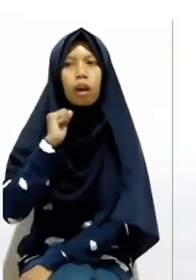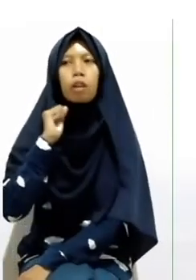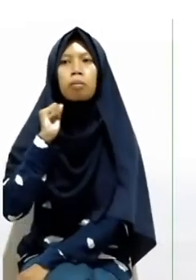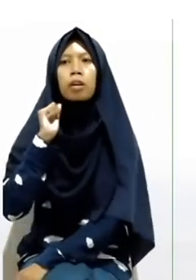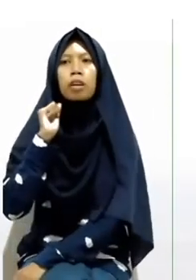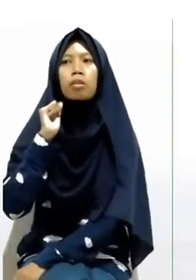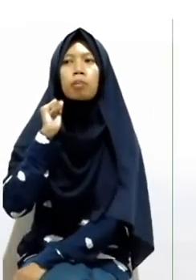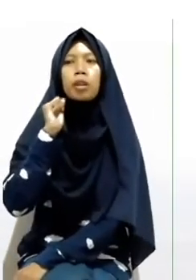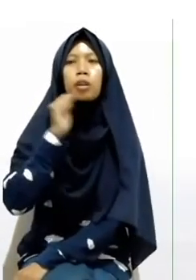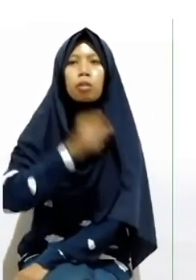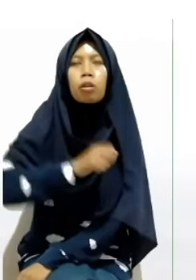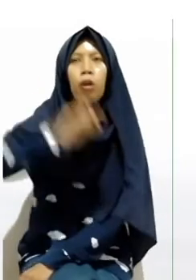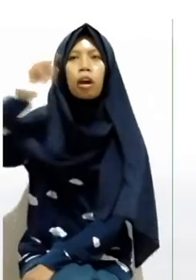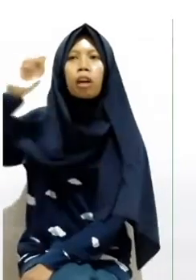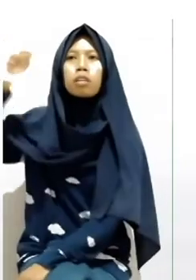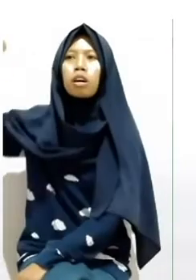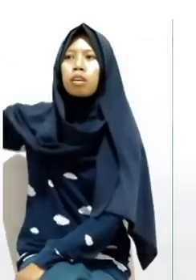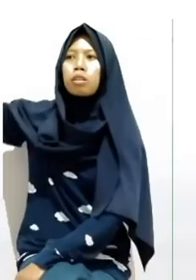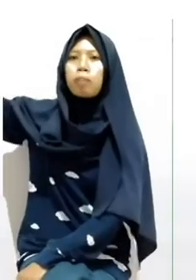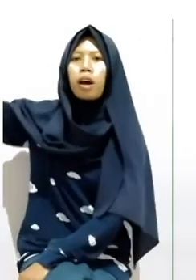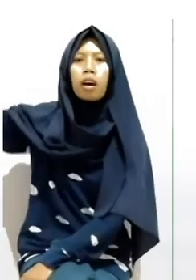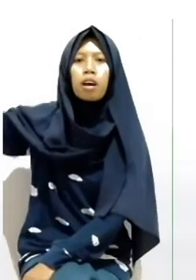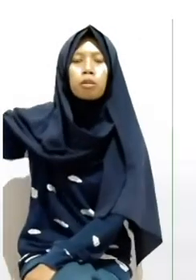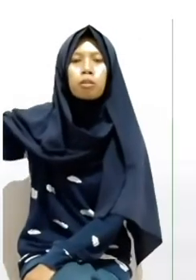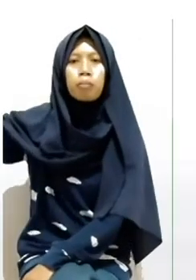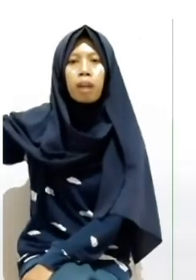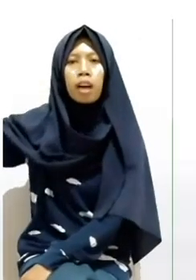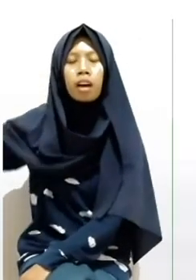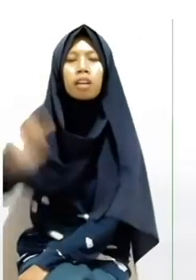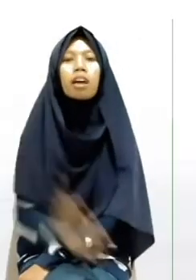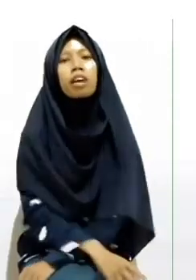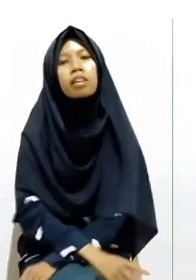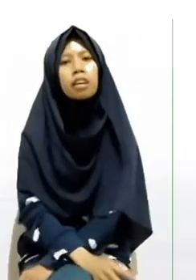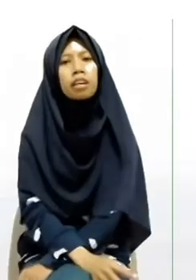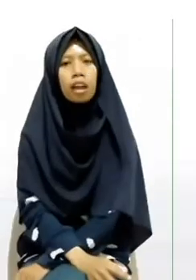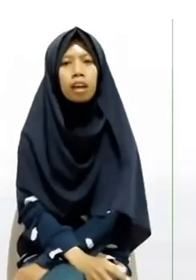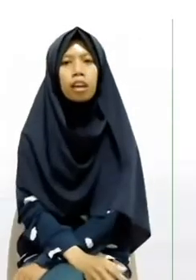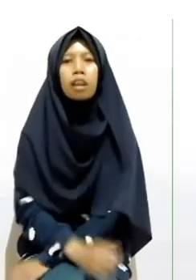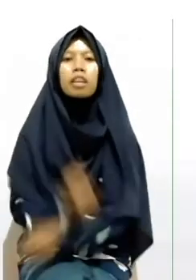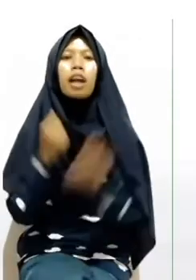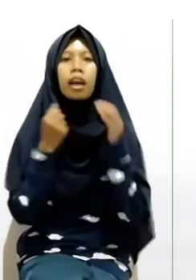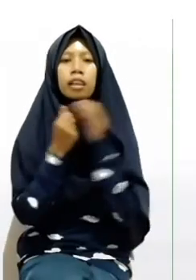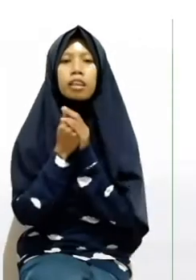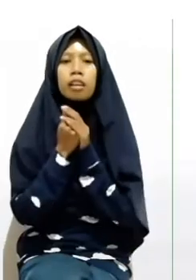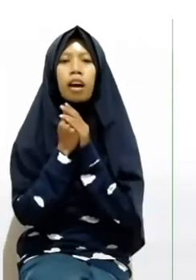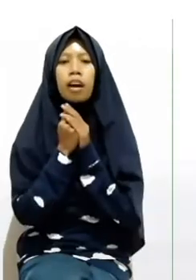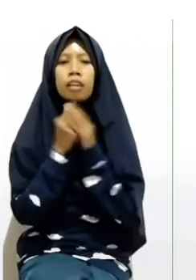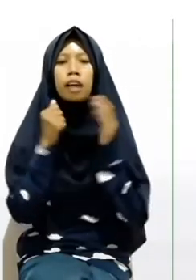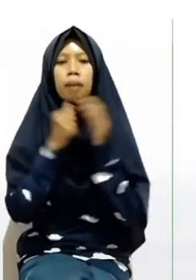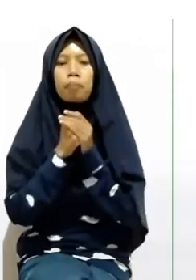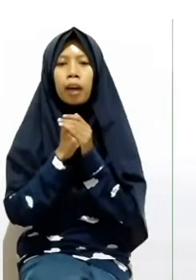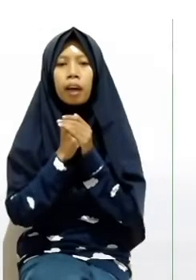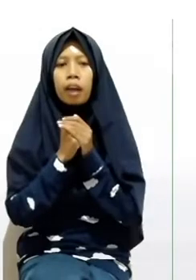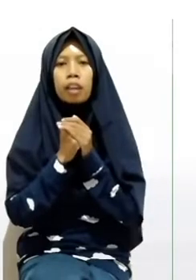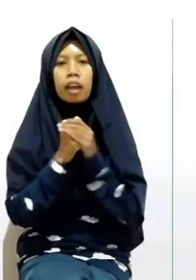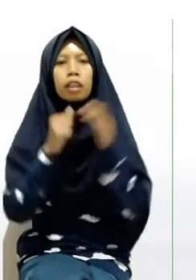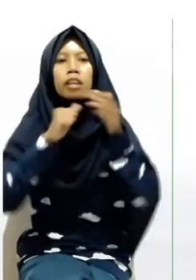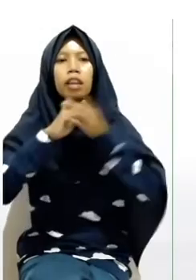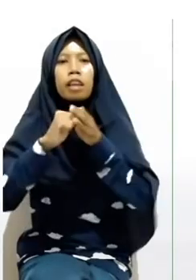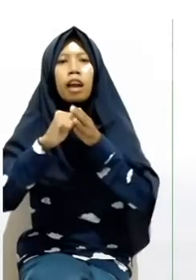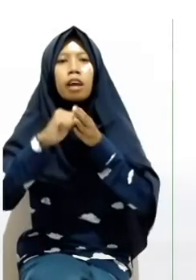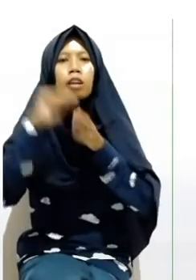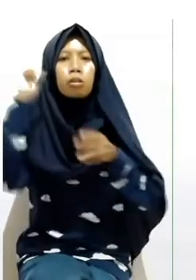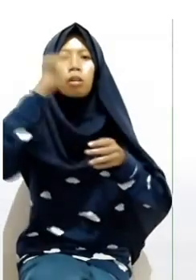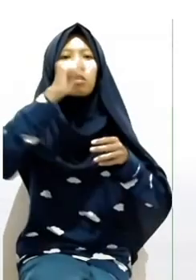kalau mengetuk pintu Orangnya di belakang rumah kan nggak kedengeran tangan kita capek